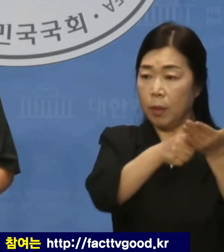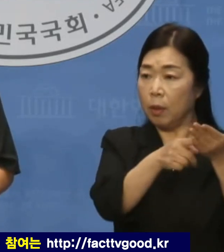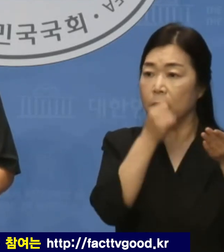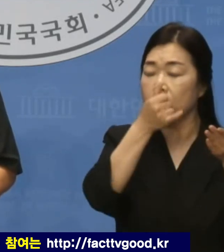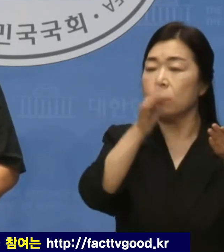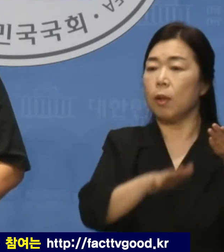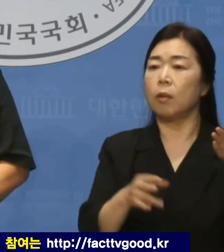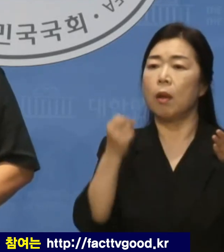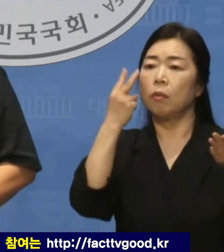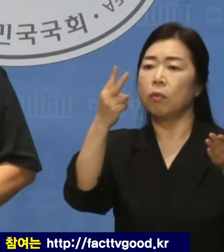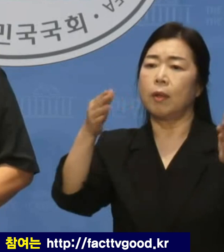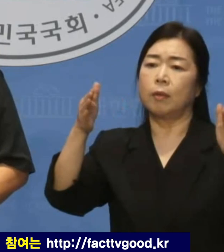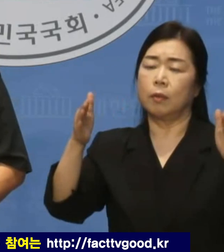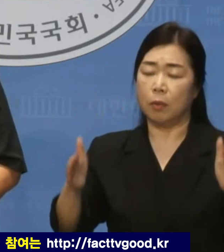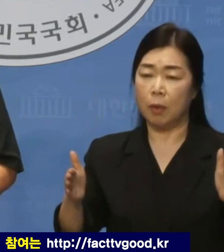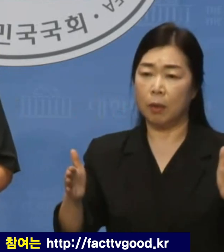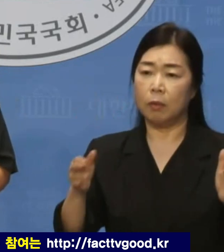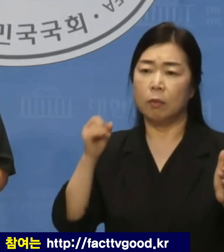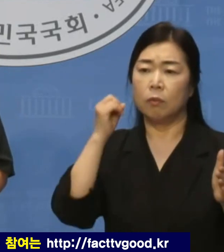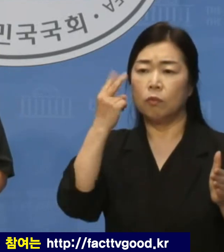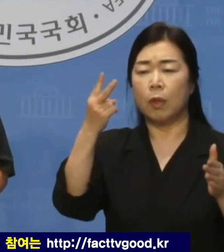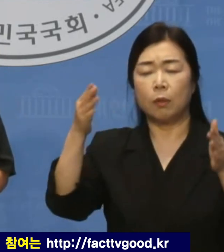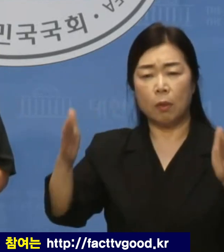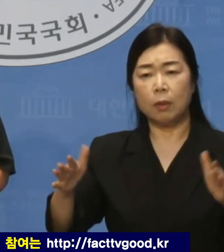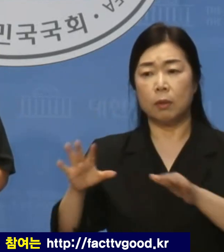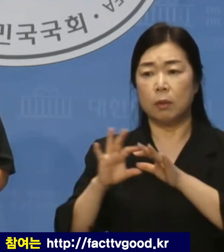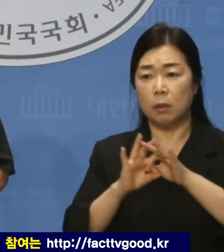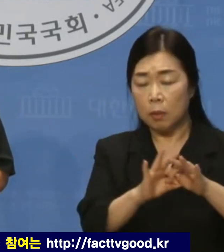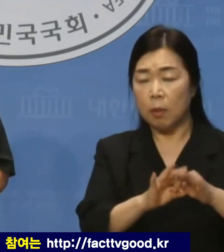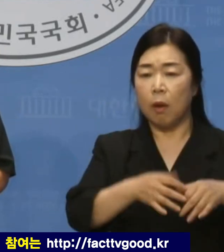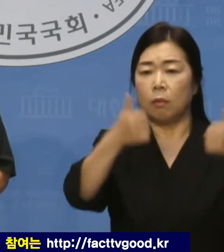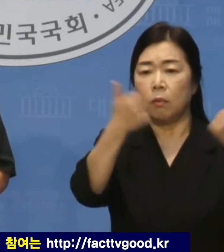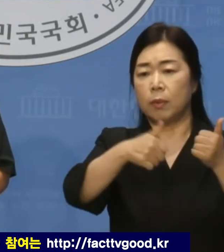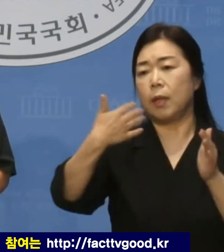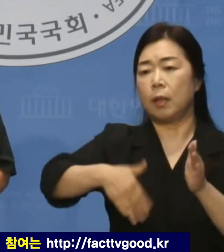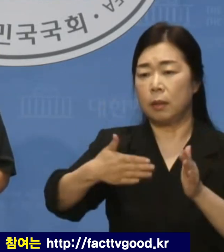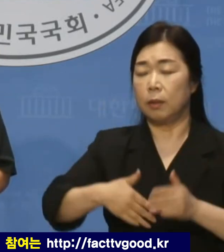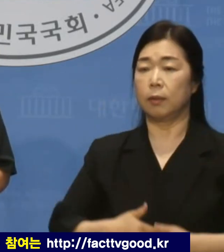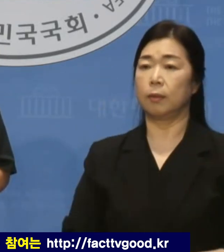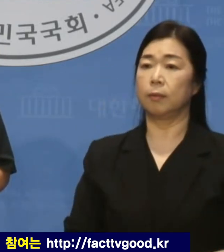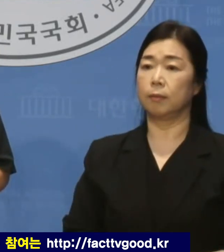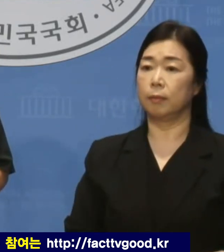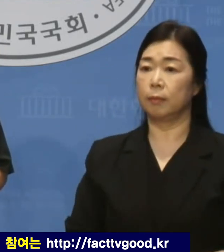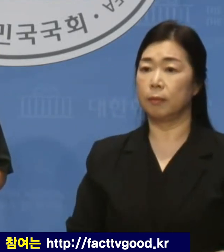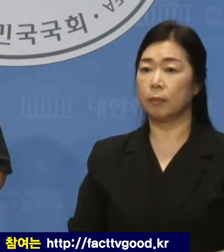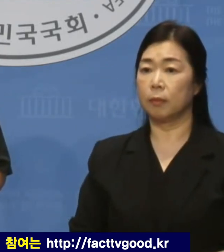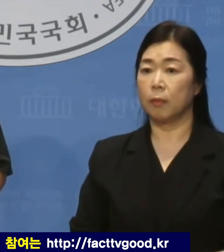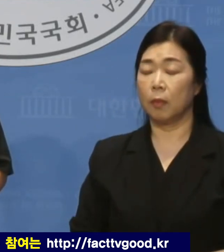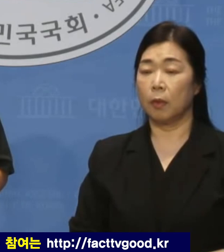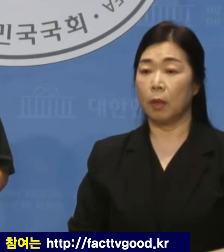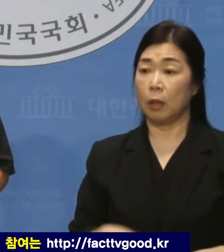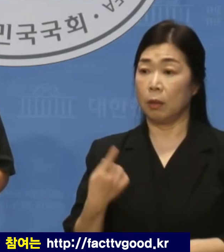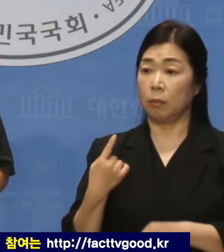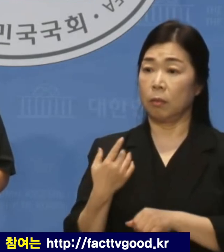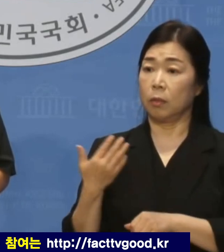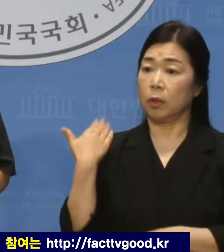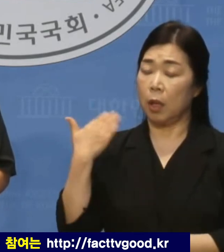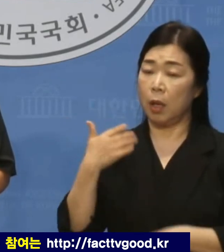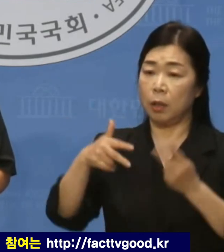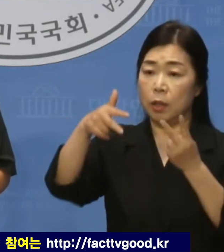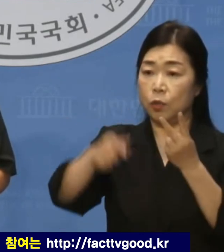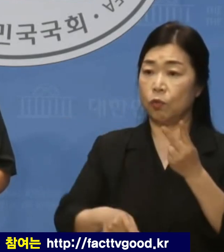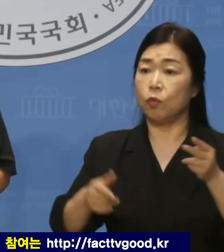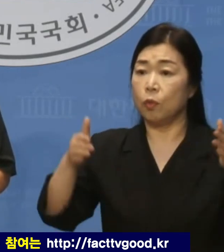있습니다만 두 달여 동안 아직 논의조차 하지 못하고 있습니다. 그래서 저희가 지난